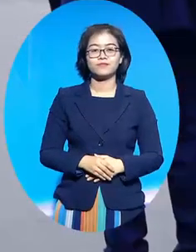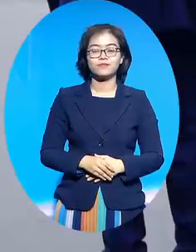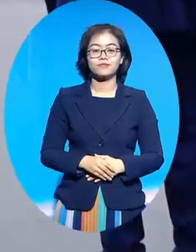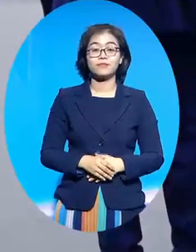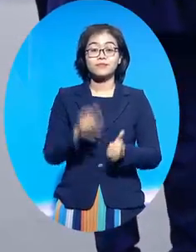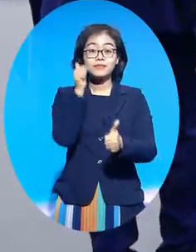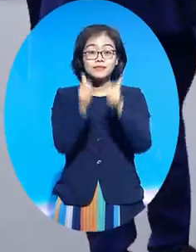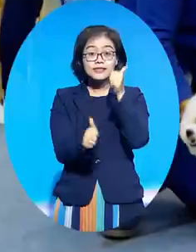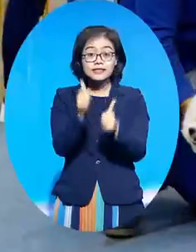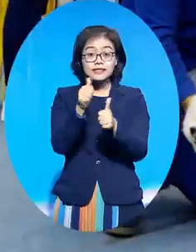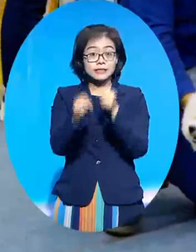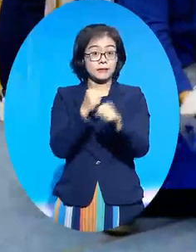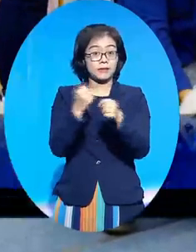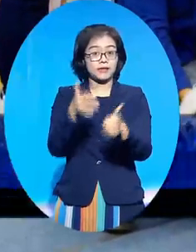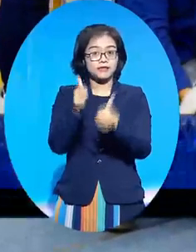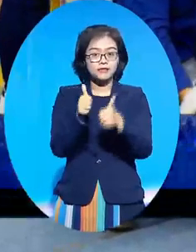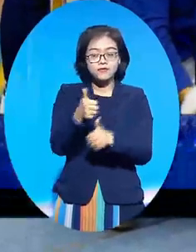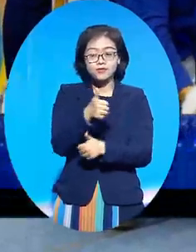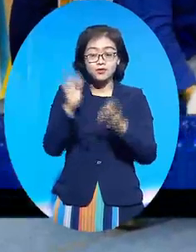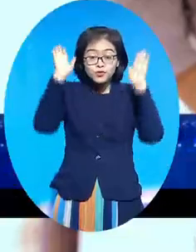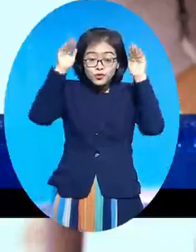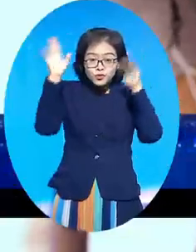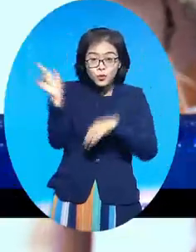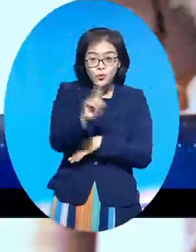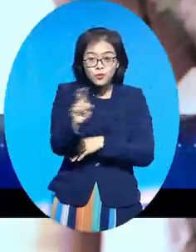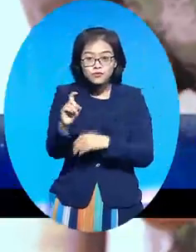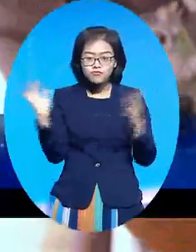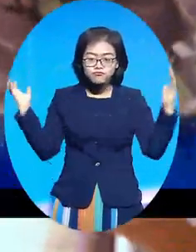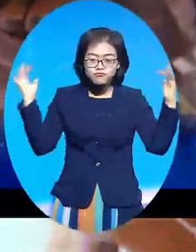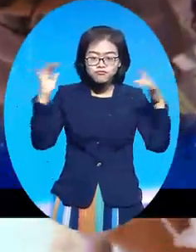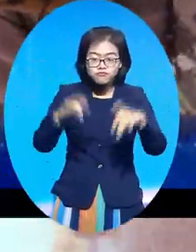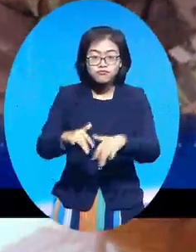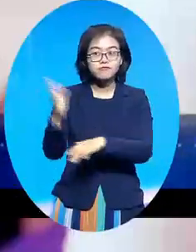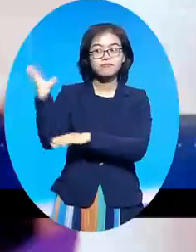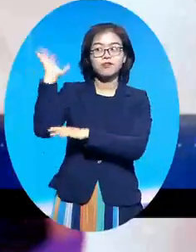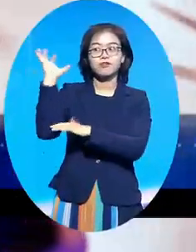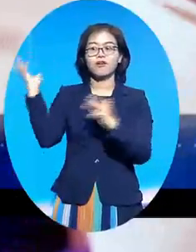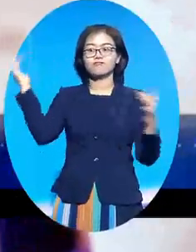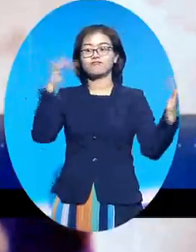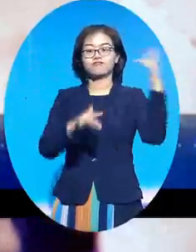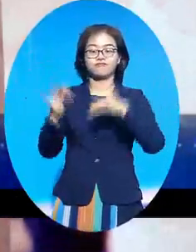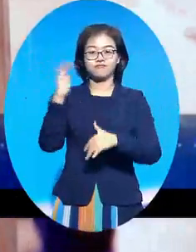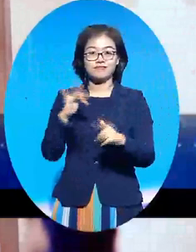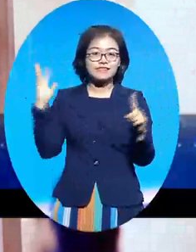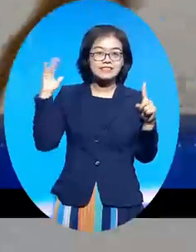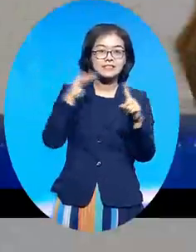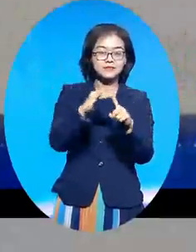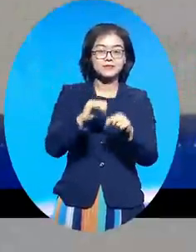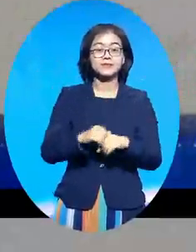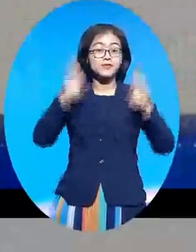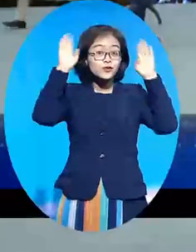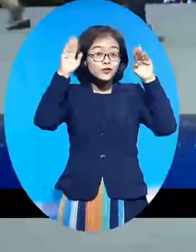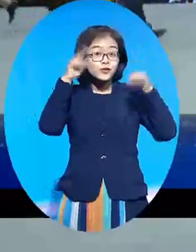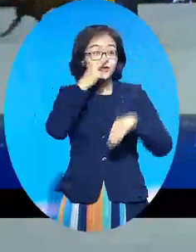Cuộc thi năm nay quy tụ hàng trăm chú chó thuộc 60 giống chó từ nhiều quốc gia trên thế giới và các giống chó bản địa Việt Nam tham gia tranh